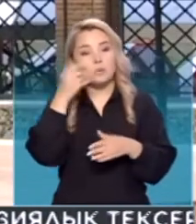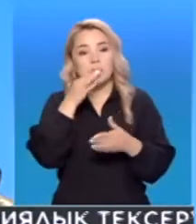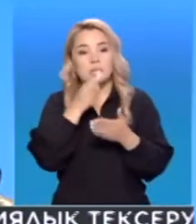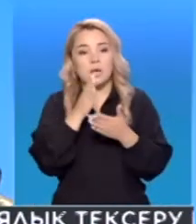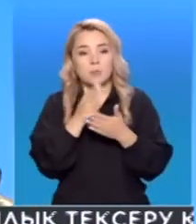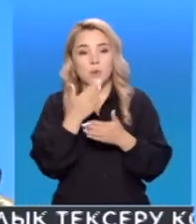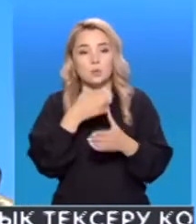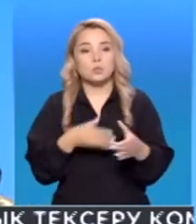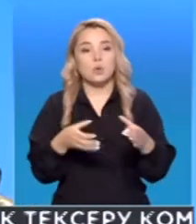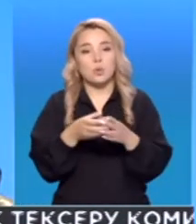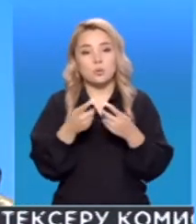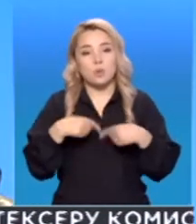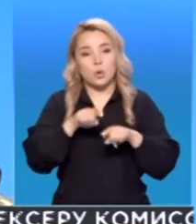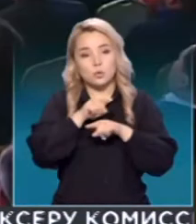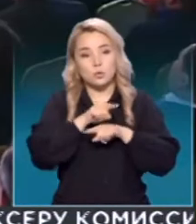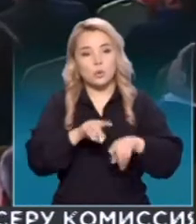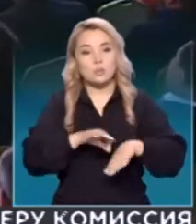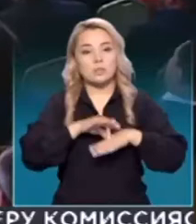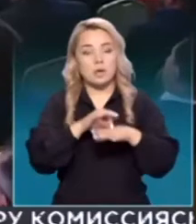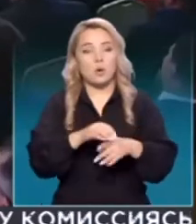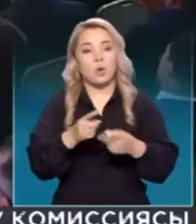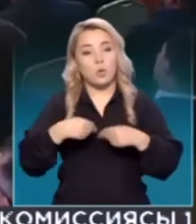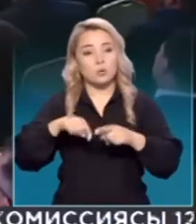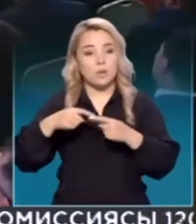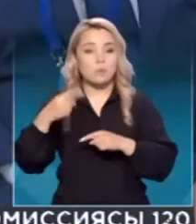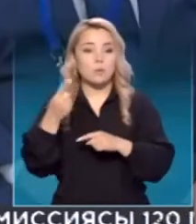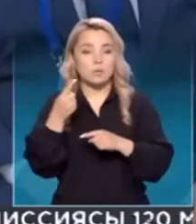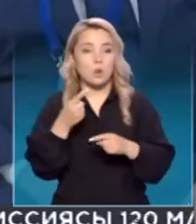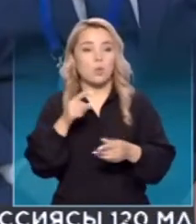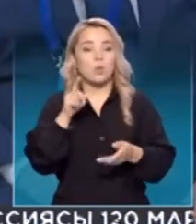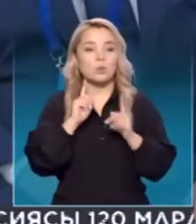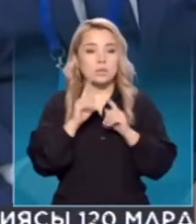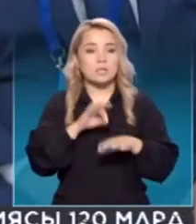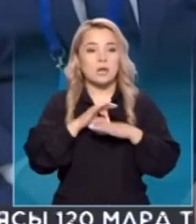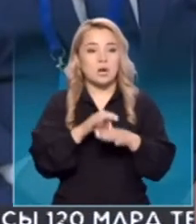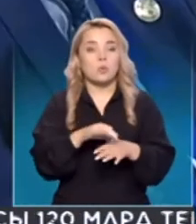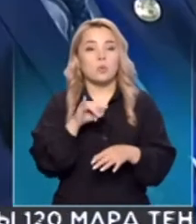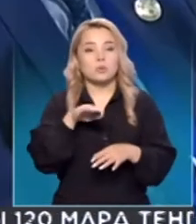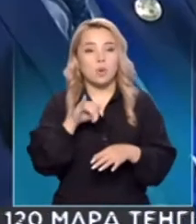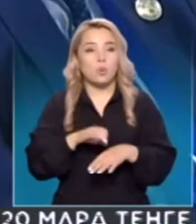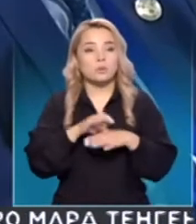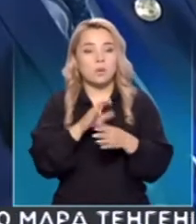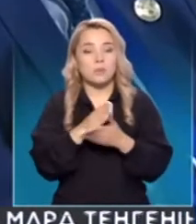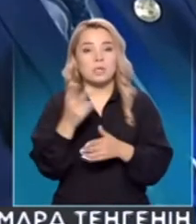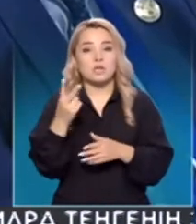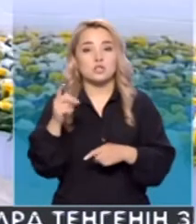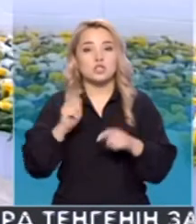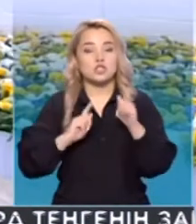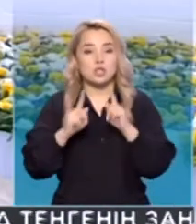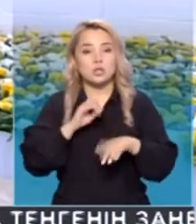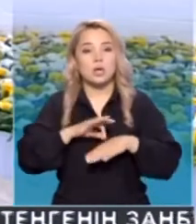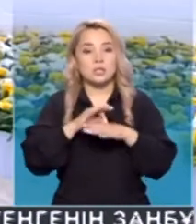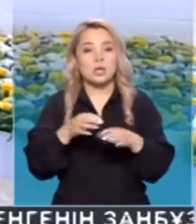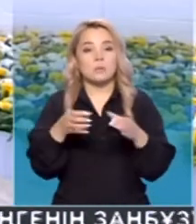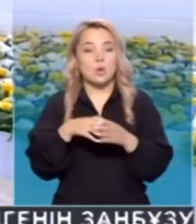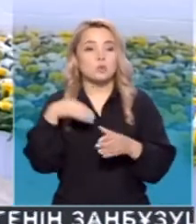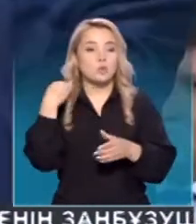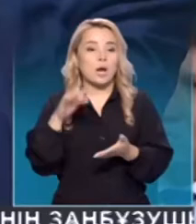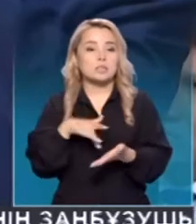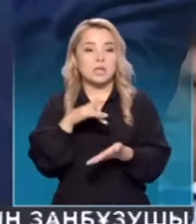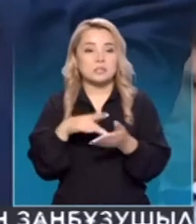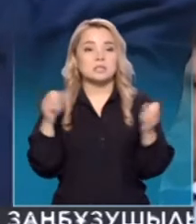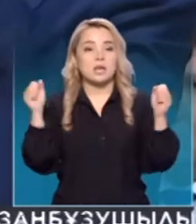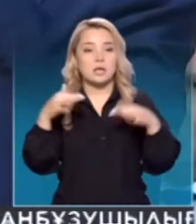ұлтты ұйысуға үндеу. Құрылтайдың бірінші отырысы Ұлытауда өтті. Екінші жиын Түркістанда болады. Мұнда барша халықты